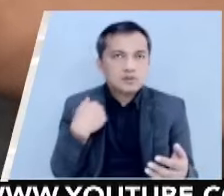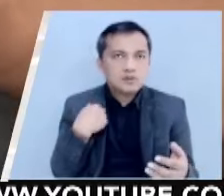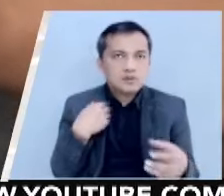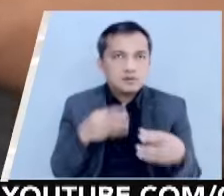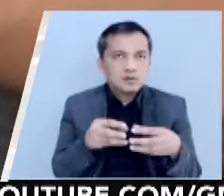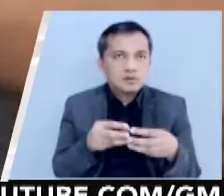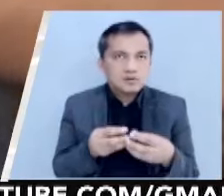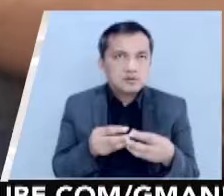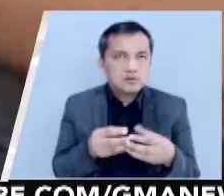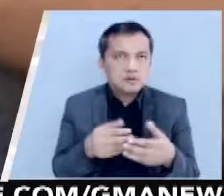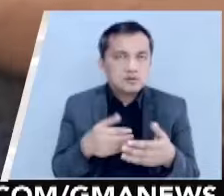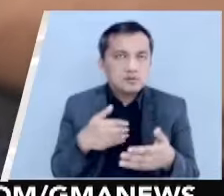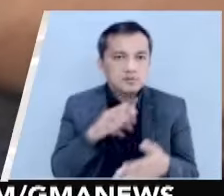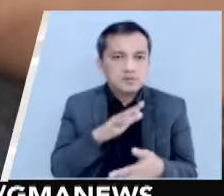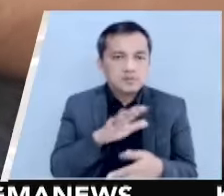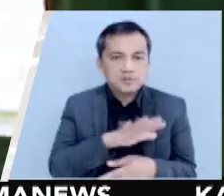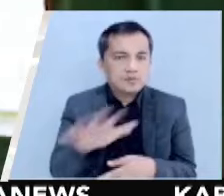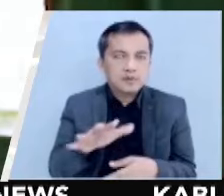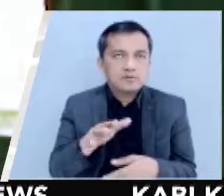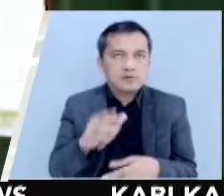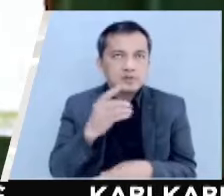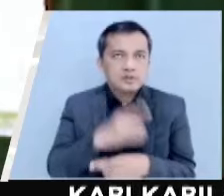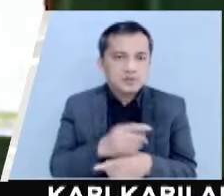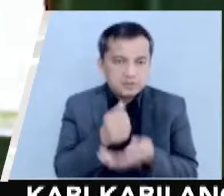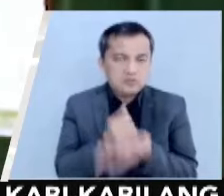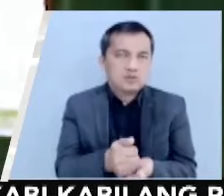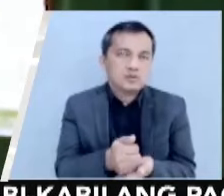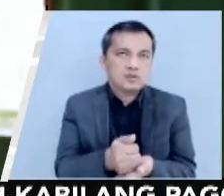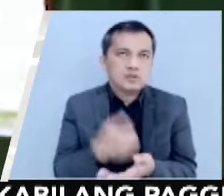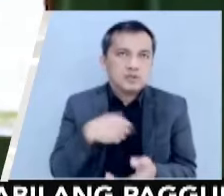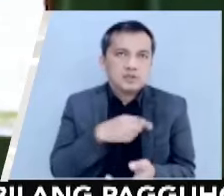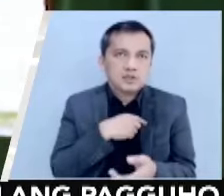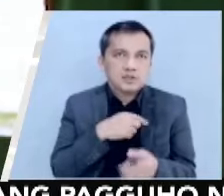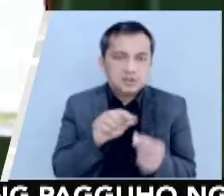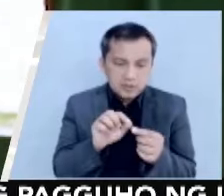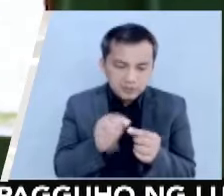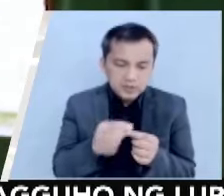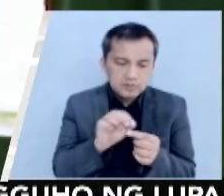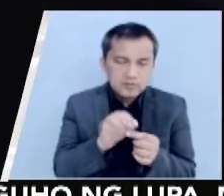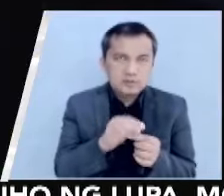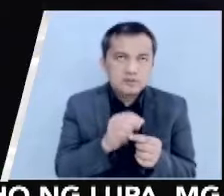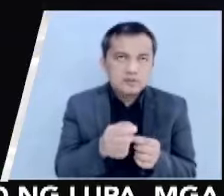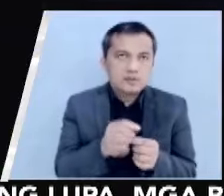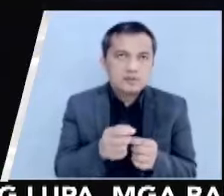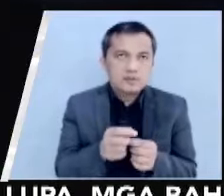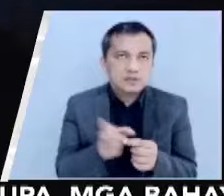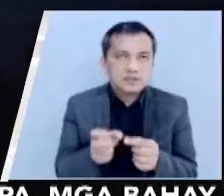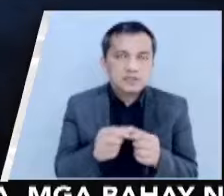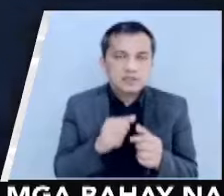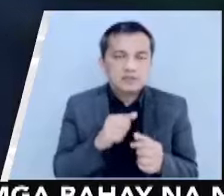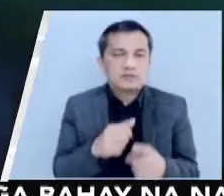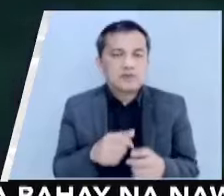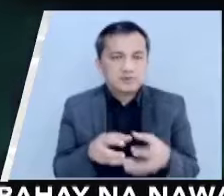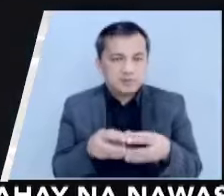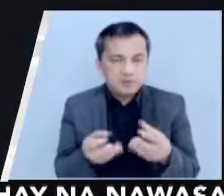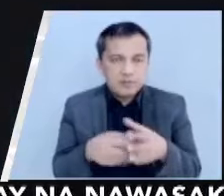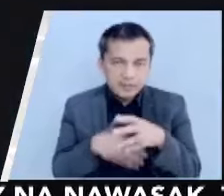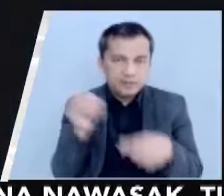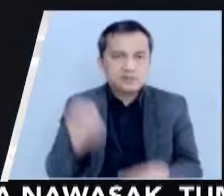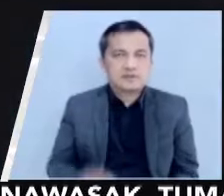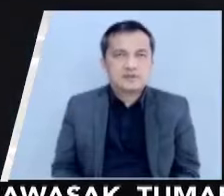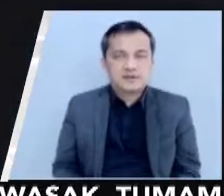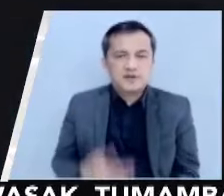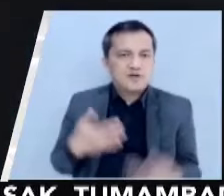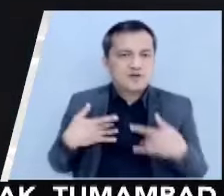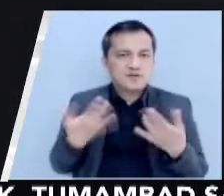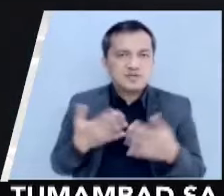pagdating ng 55 days, tinulungan namin. Kami nang nag-pip para sa kanya, para hindi siya masuffocate. Kumusta naman kaya ngayon si Chick number 30?